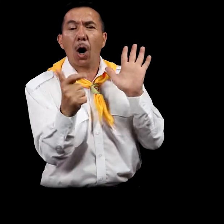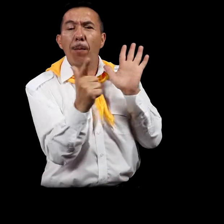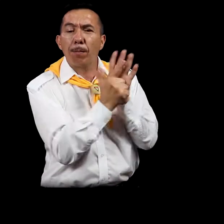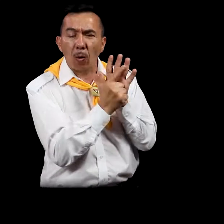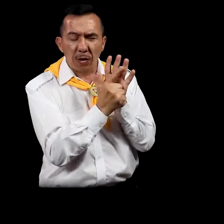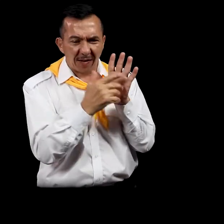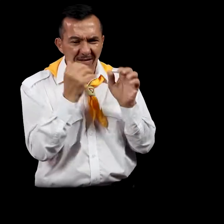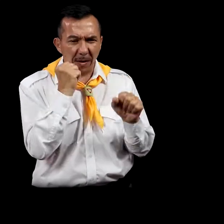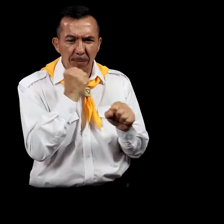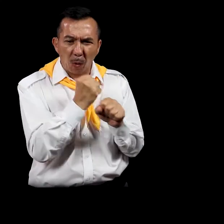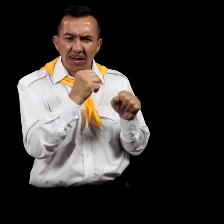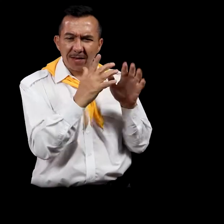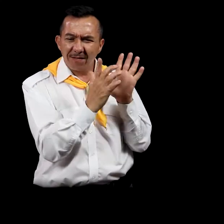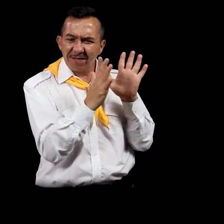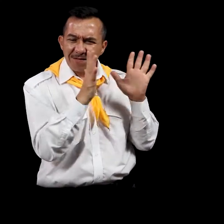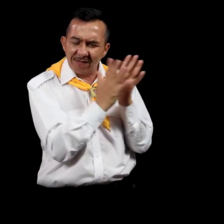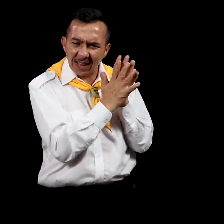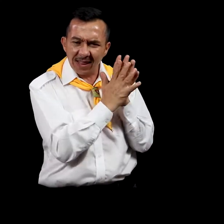om twee nie.